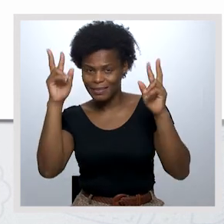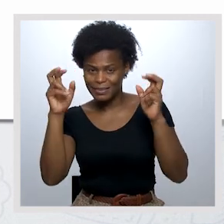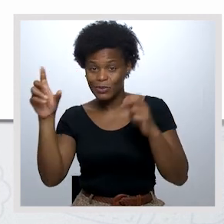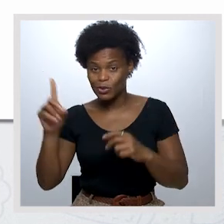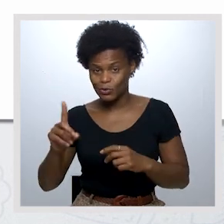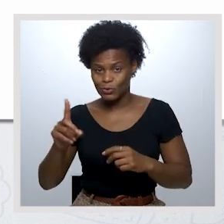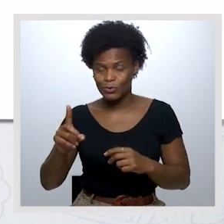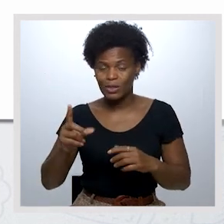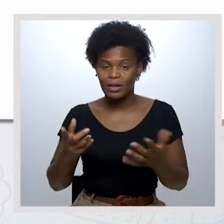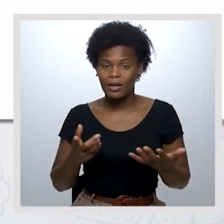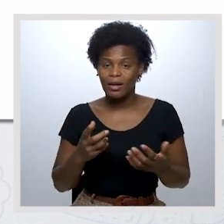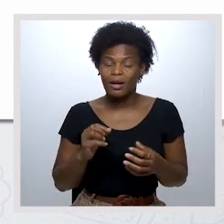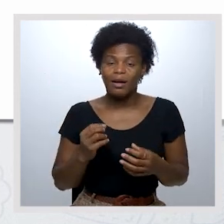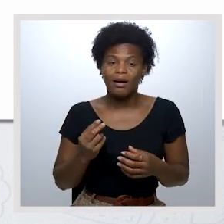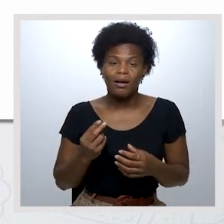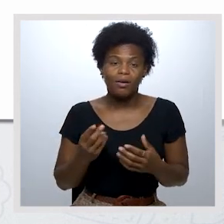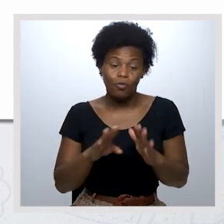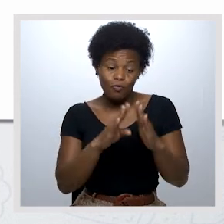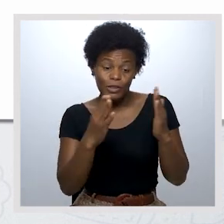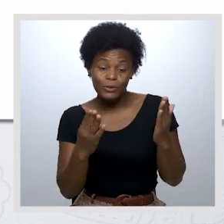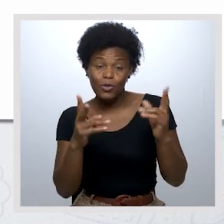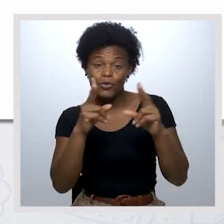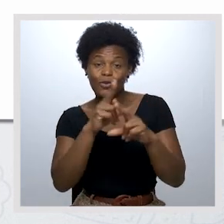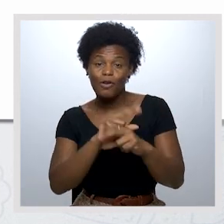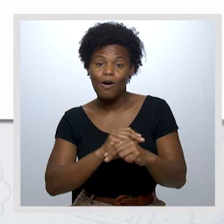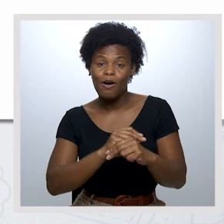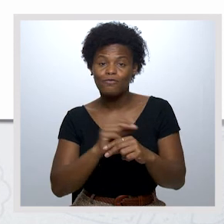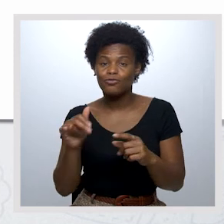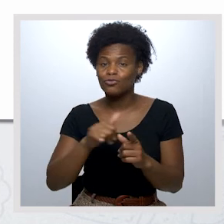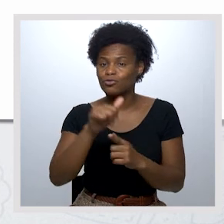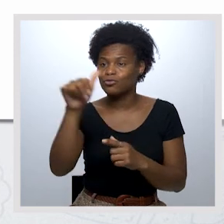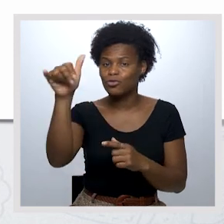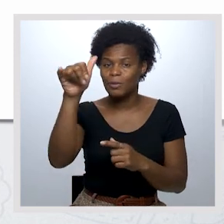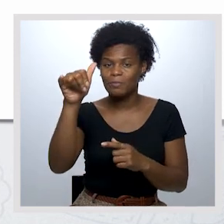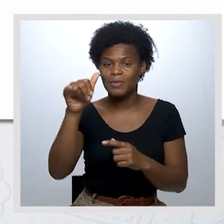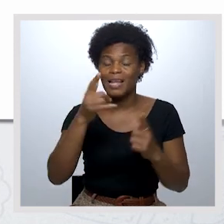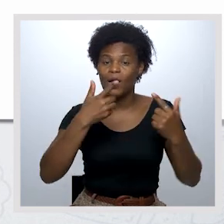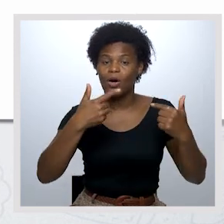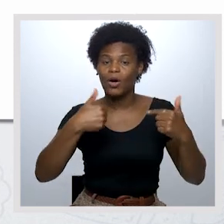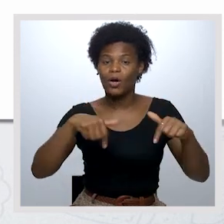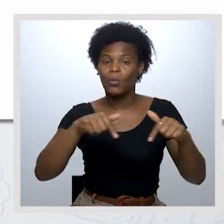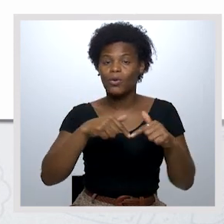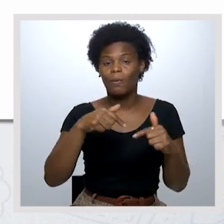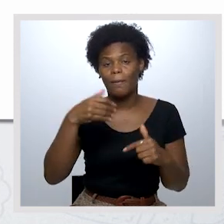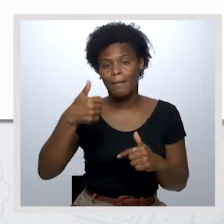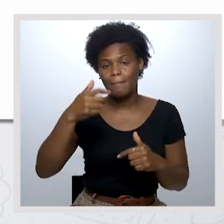titre 6, ouverture d'une nouvelle ligne aérienne, La